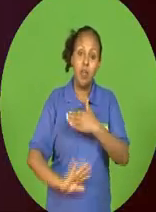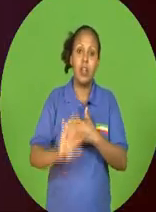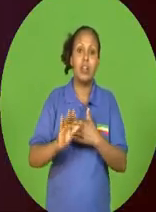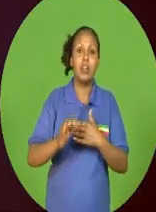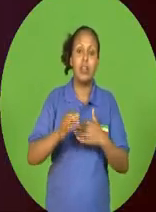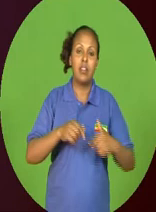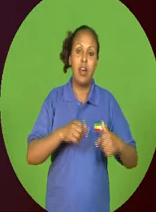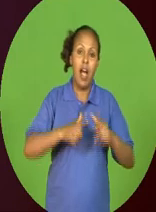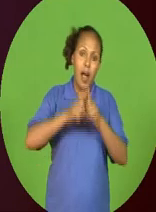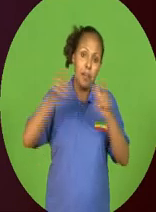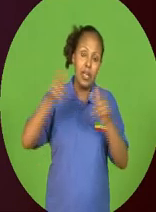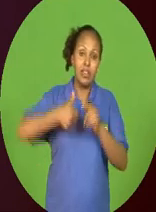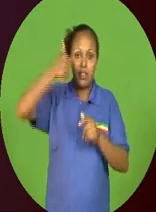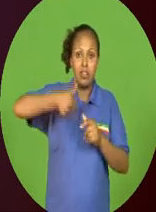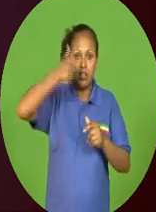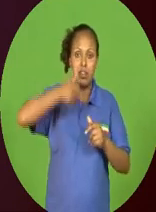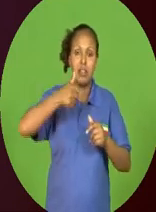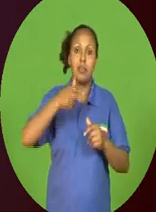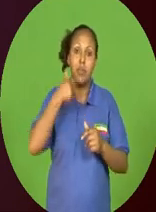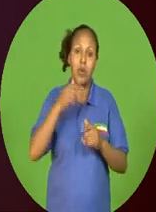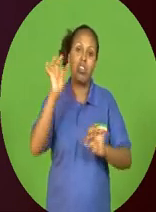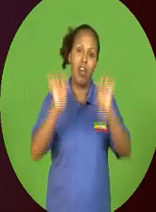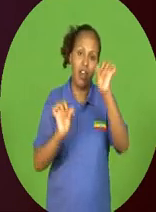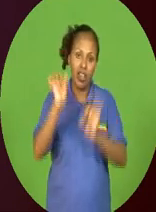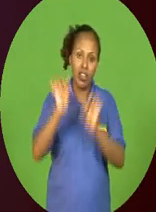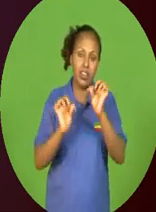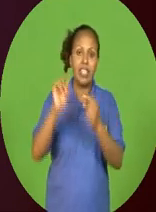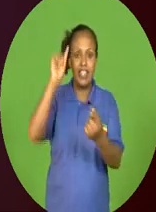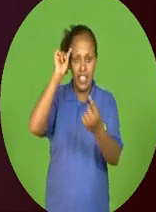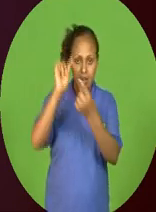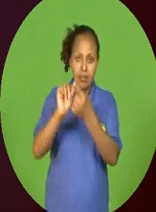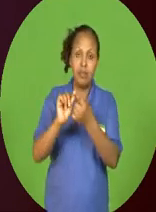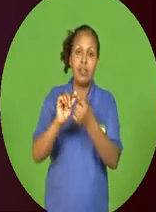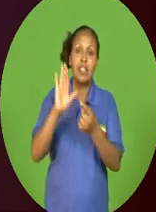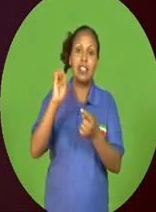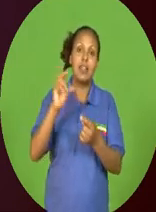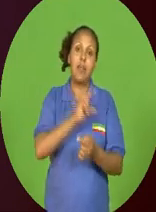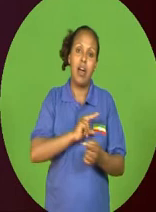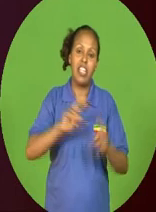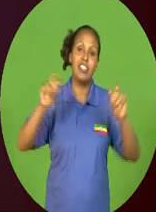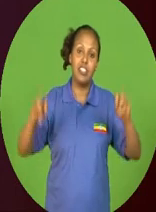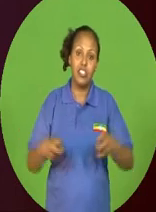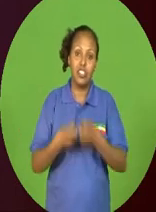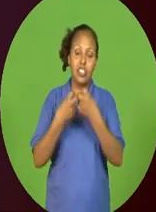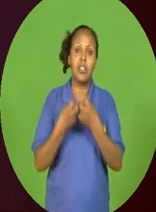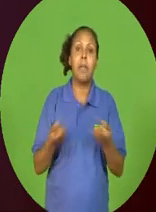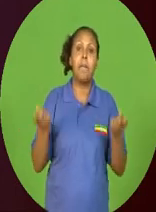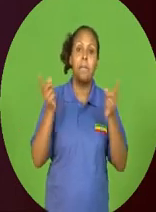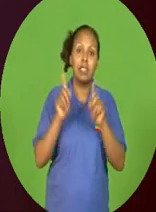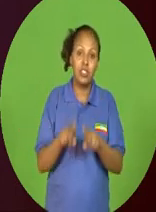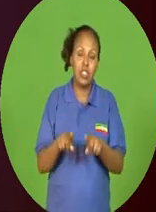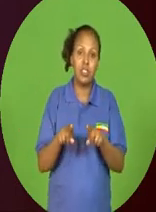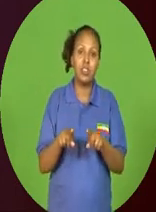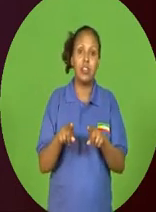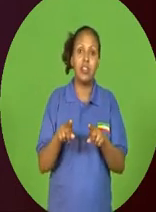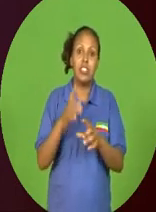የልብ ወለድ አበይት አላባውያን ተብለው የሚታወቁት ታሪክ፣ ትልም፣ ገጸ ባህሪ፣ ግጭት፣